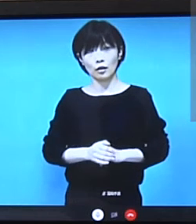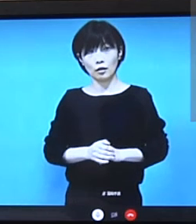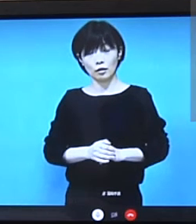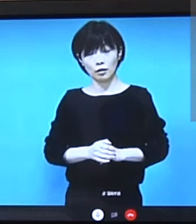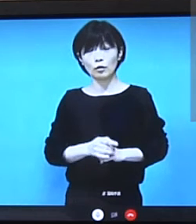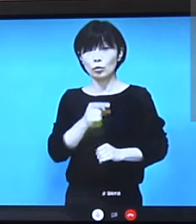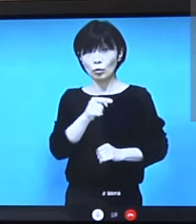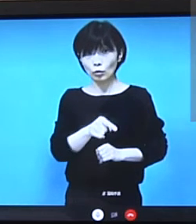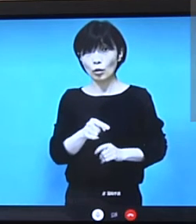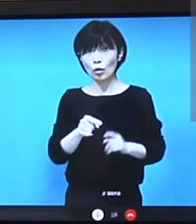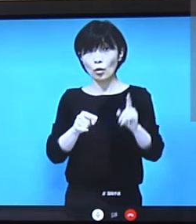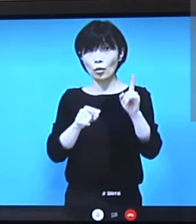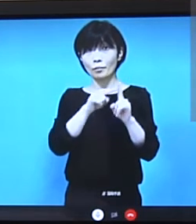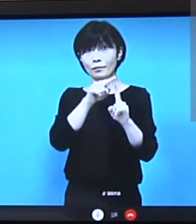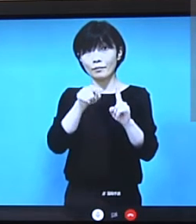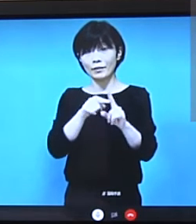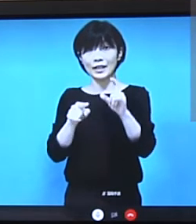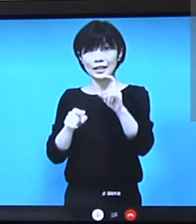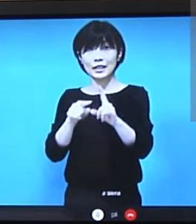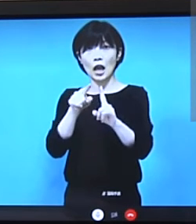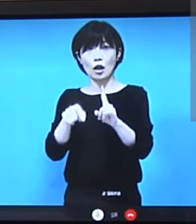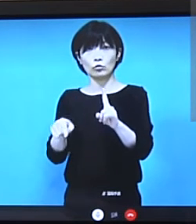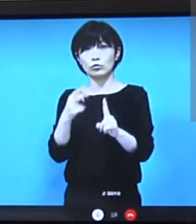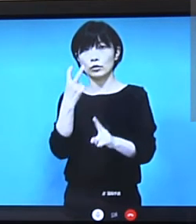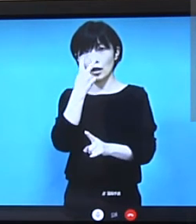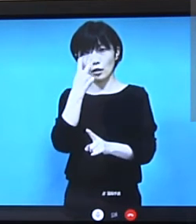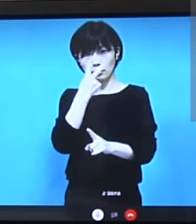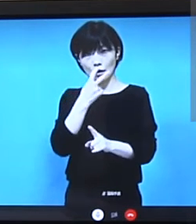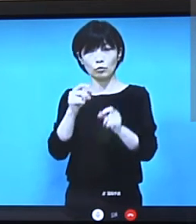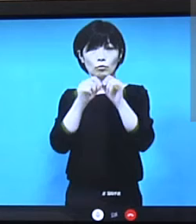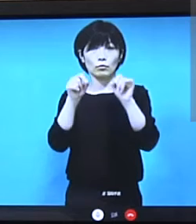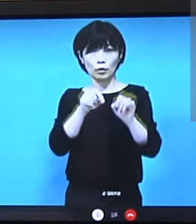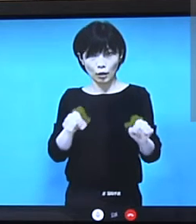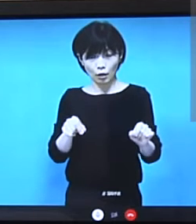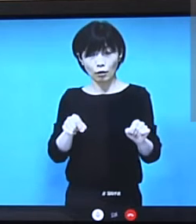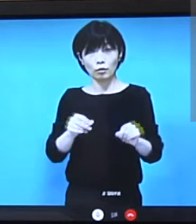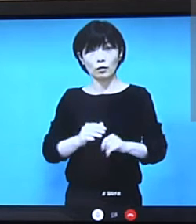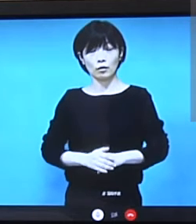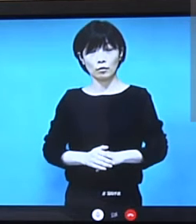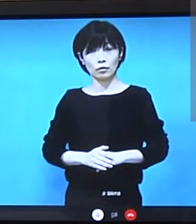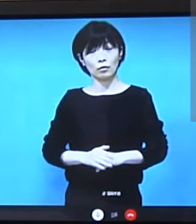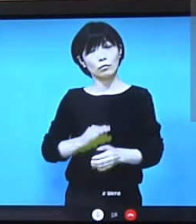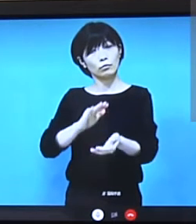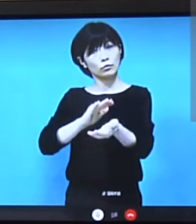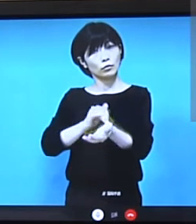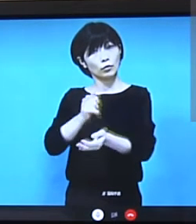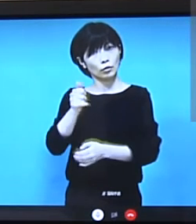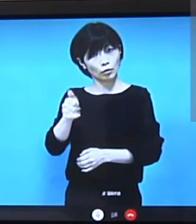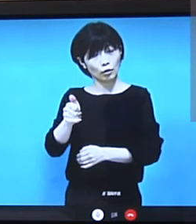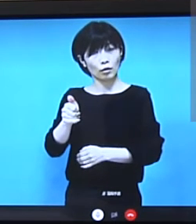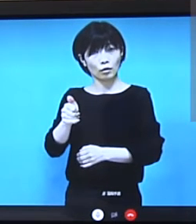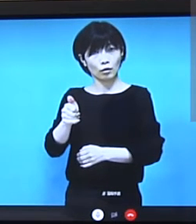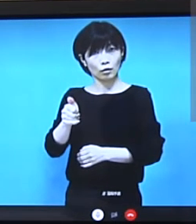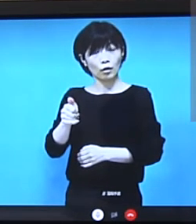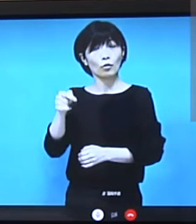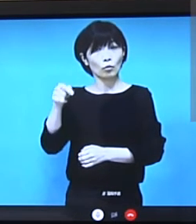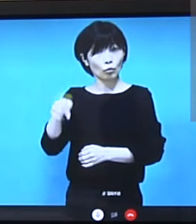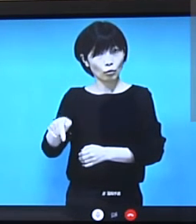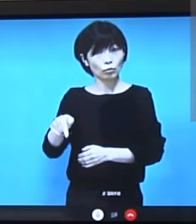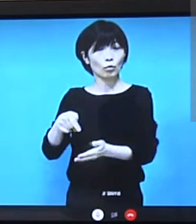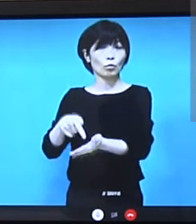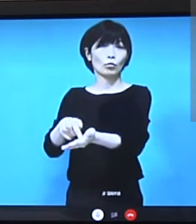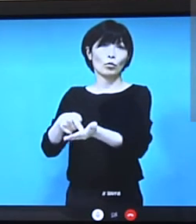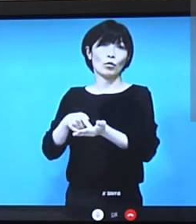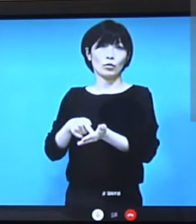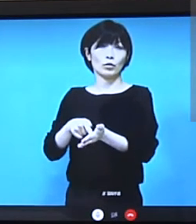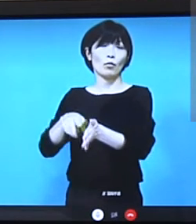いました PCR 検査の結果などを踏まえまして、医師の方からですね、発生届の取り下げがございましたので